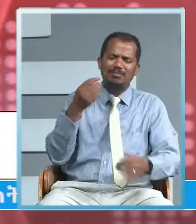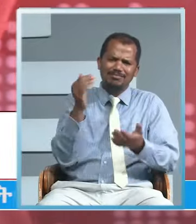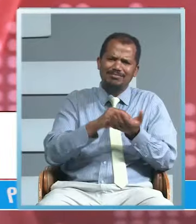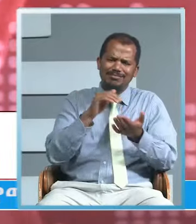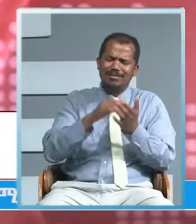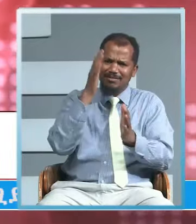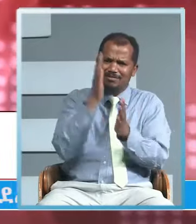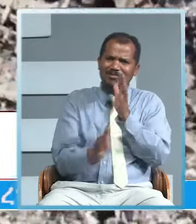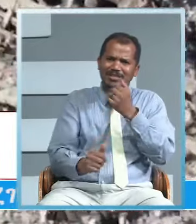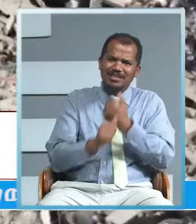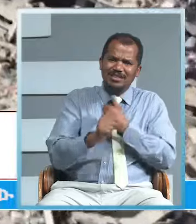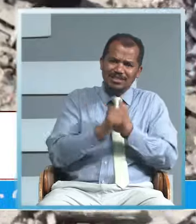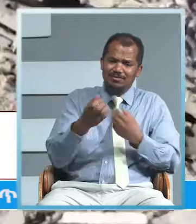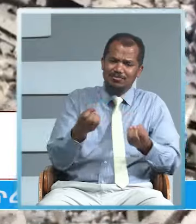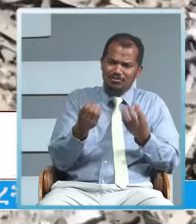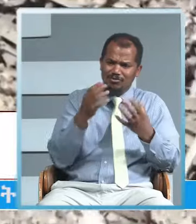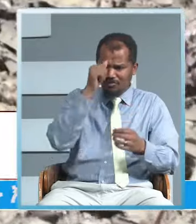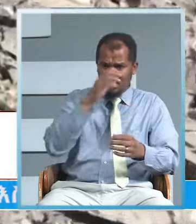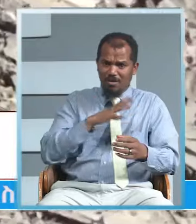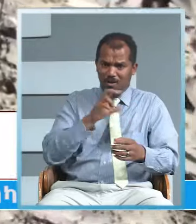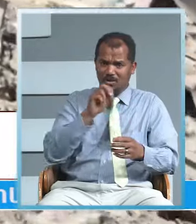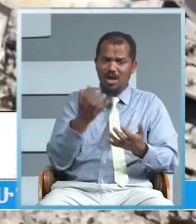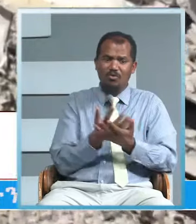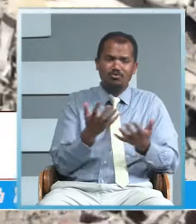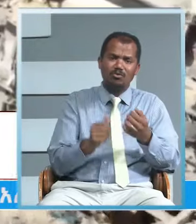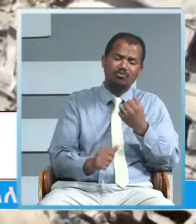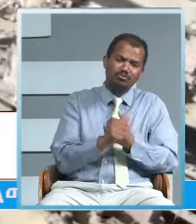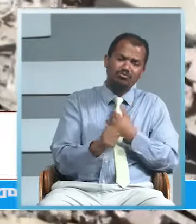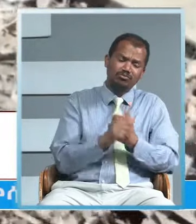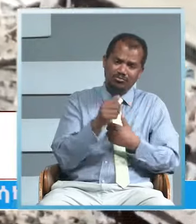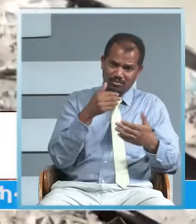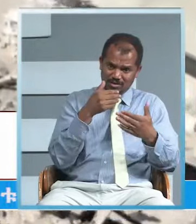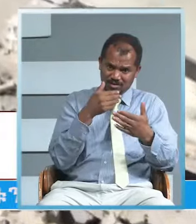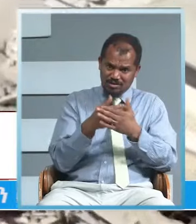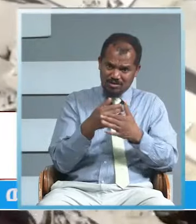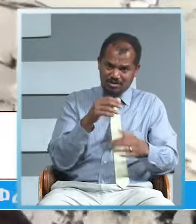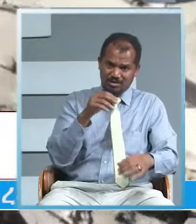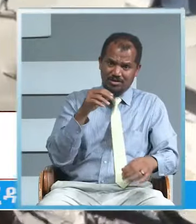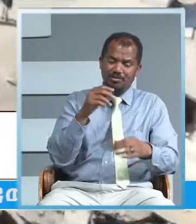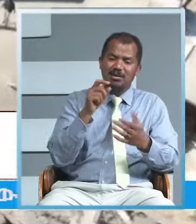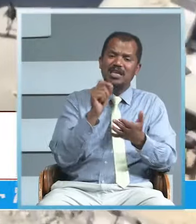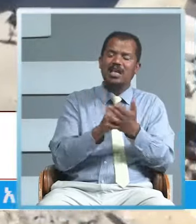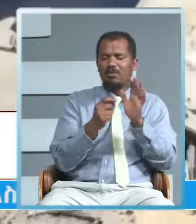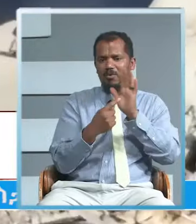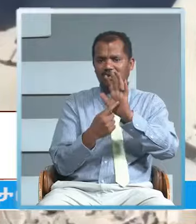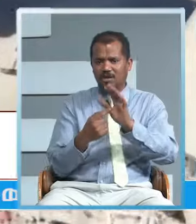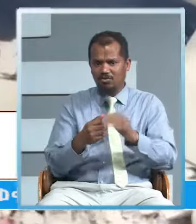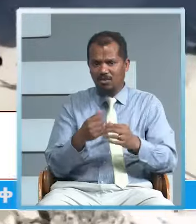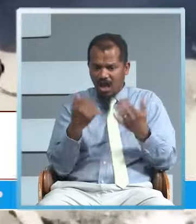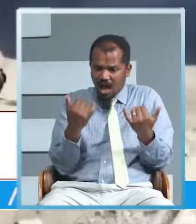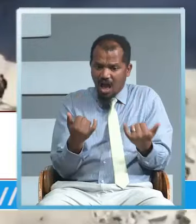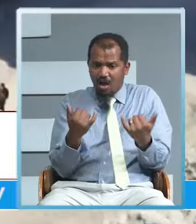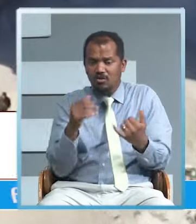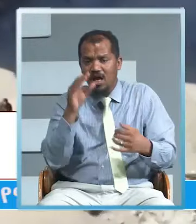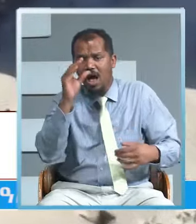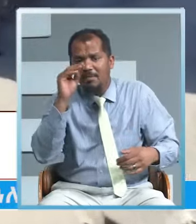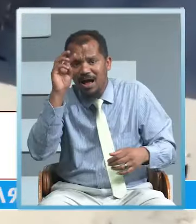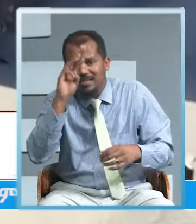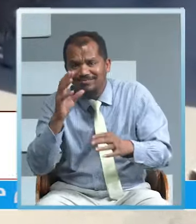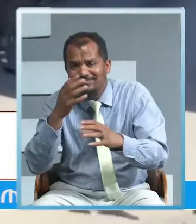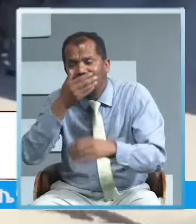በተደጋጋሚ በምትፈጸመው ጥቃት በርካታ ሰብአዊና ቁሳዊ ጉዳቶች መድረሳቸውን ሽዋን በዘገባው አስተዋውሷል። አሁን ላይ